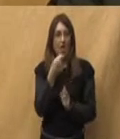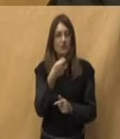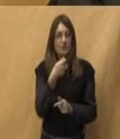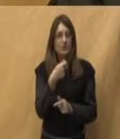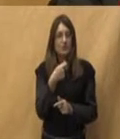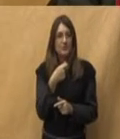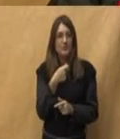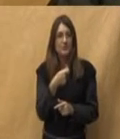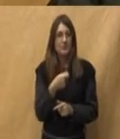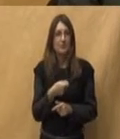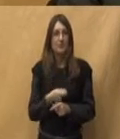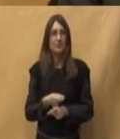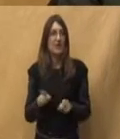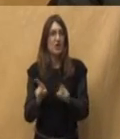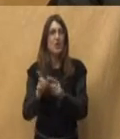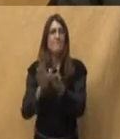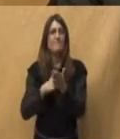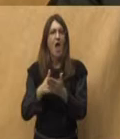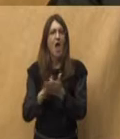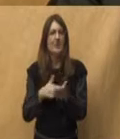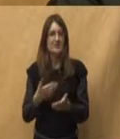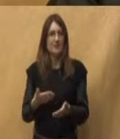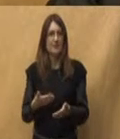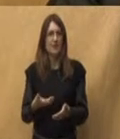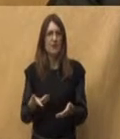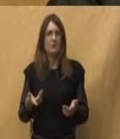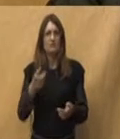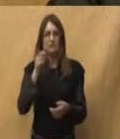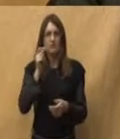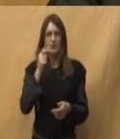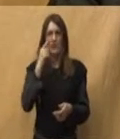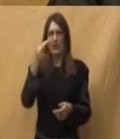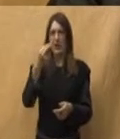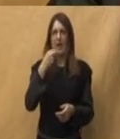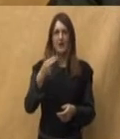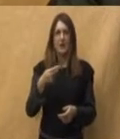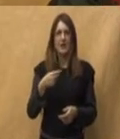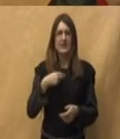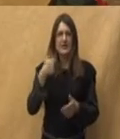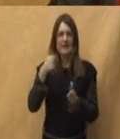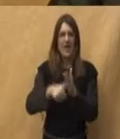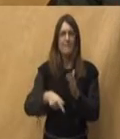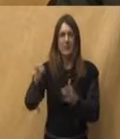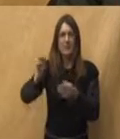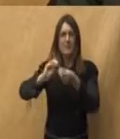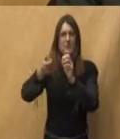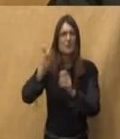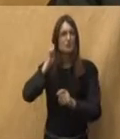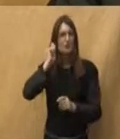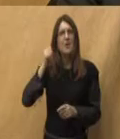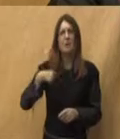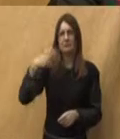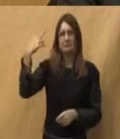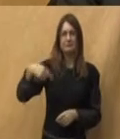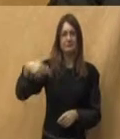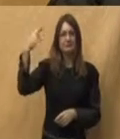tako, masnoća. Ljudi kad mene gledaju, ja sam vidio da jedan put u tržnici me jedna žena promatra,